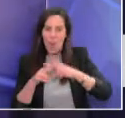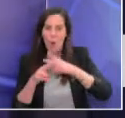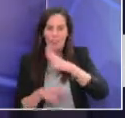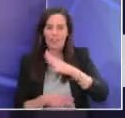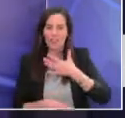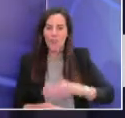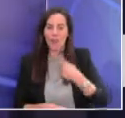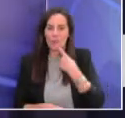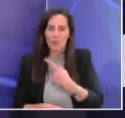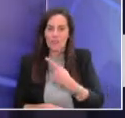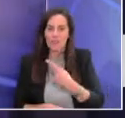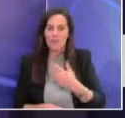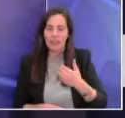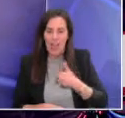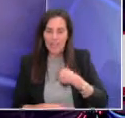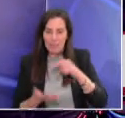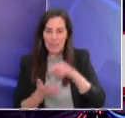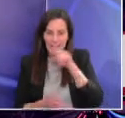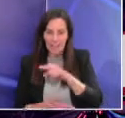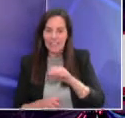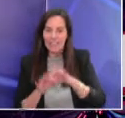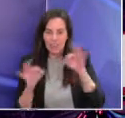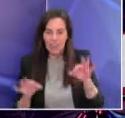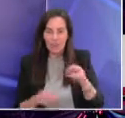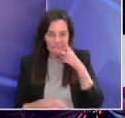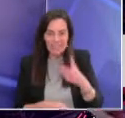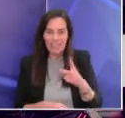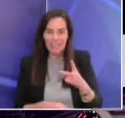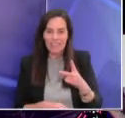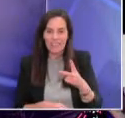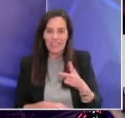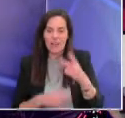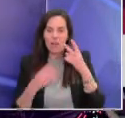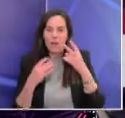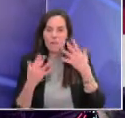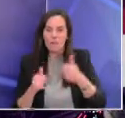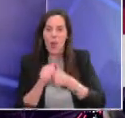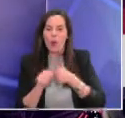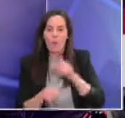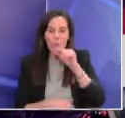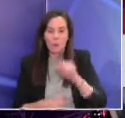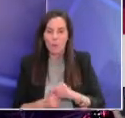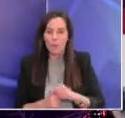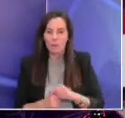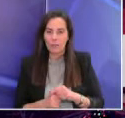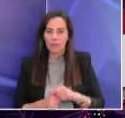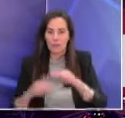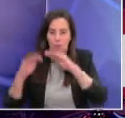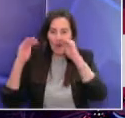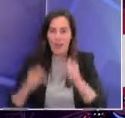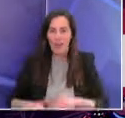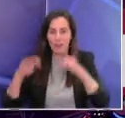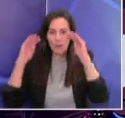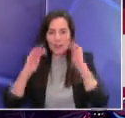ינותני, אני רוצה להגיד לכם, אני בגללך התחלתי להסתכל על מספר העוקבים שלי בטוויטר. הוא ירד, השבוע הוא ירד,